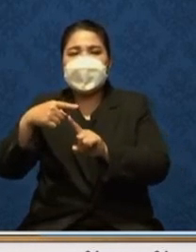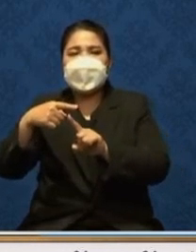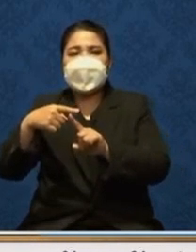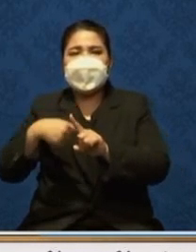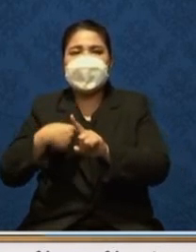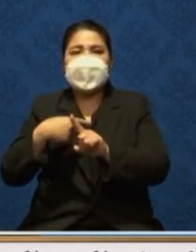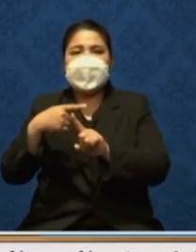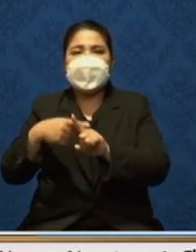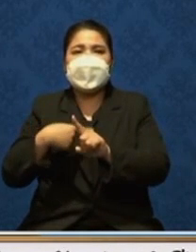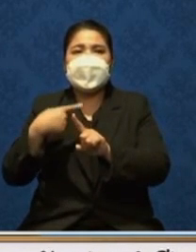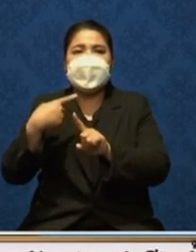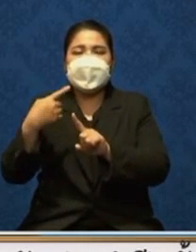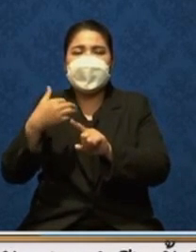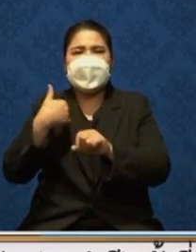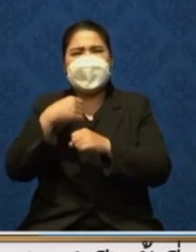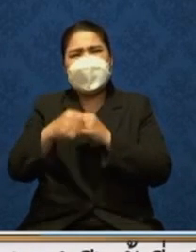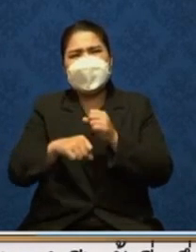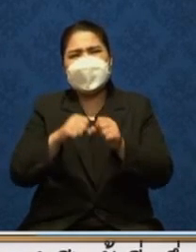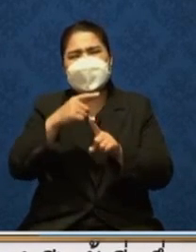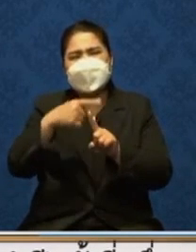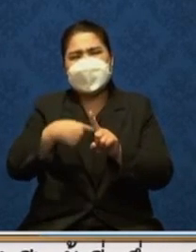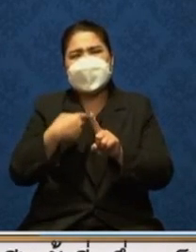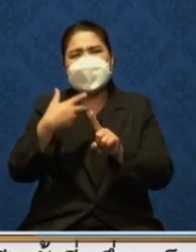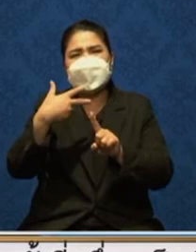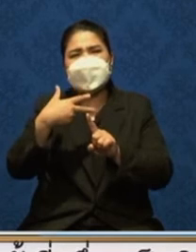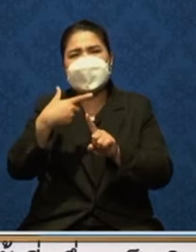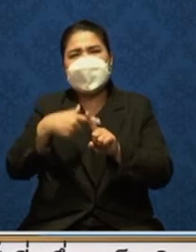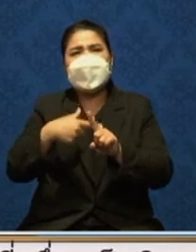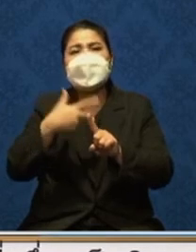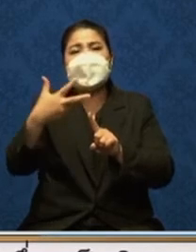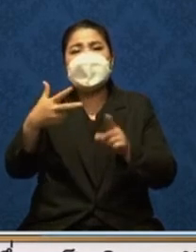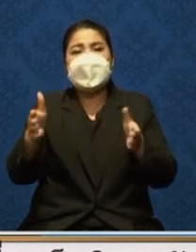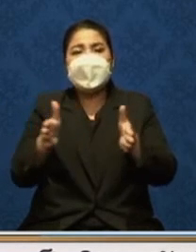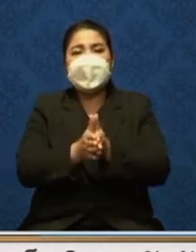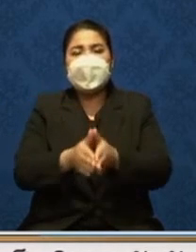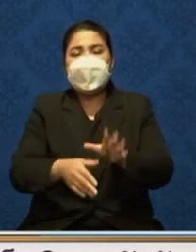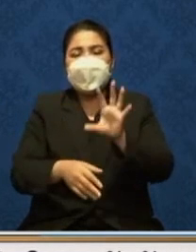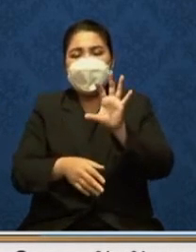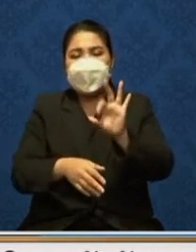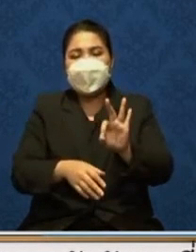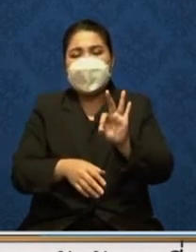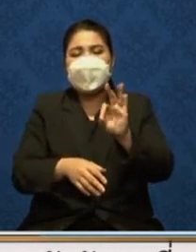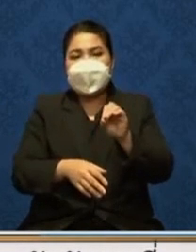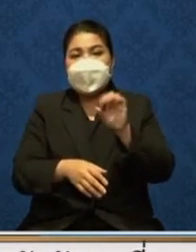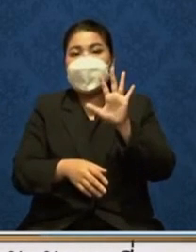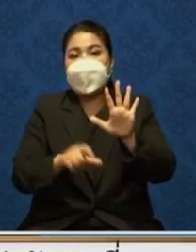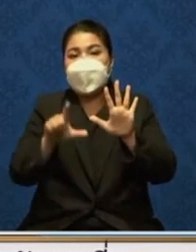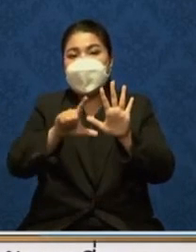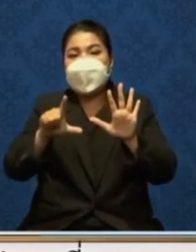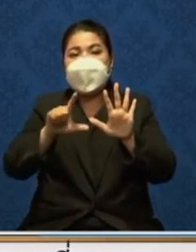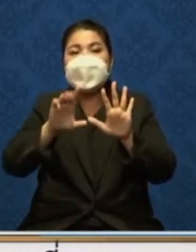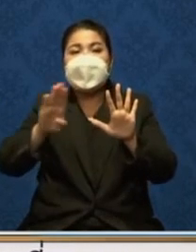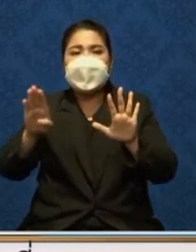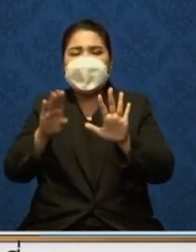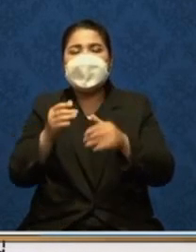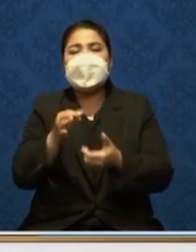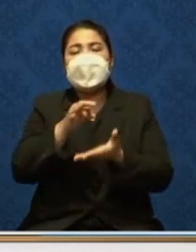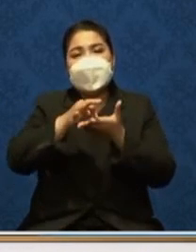เดอนเทานั้น เซ็สัญญางานกักสวงคมนคมมูค่ารวม 95 ล้บาทครั